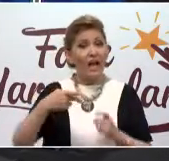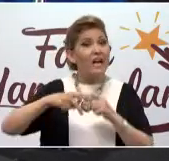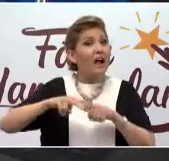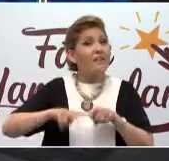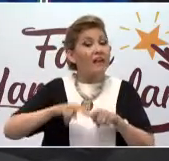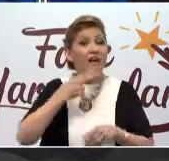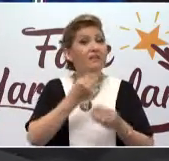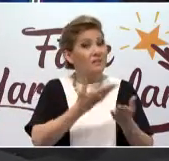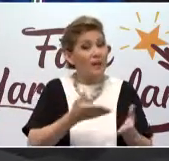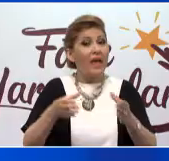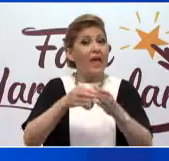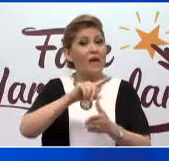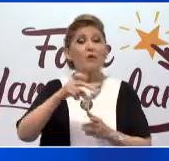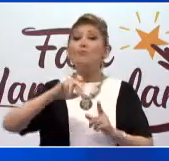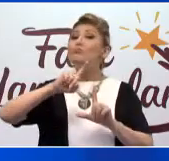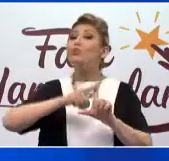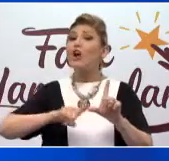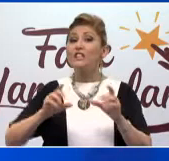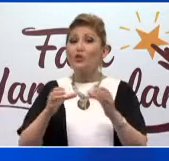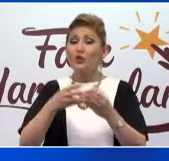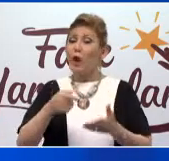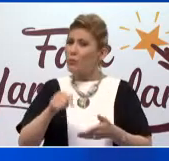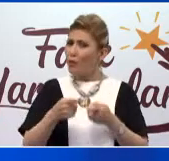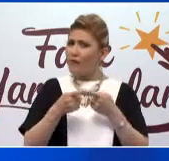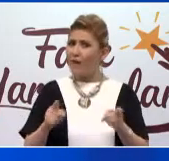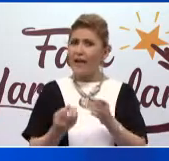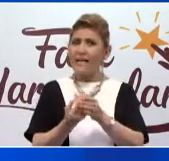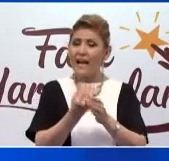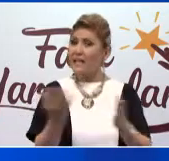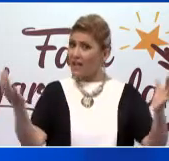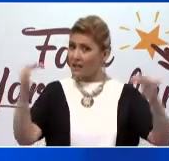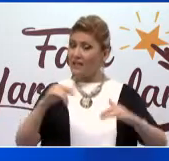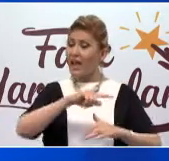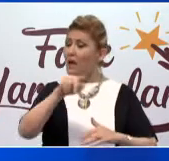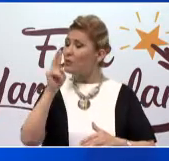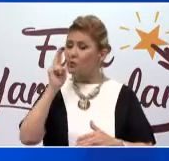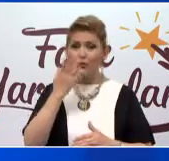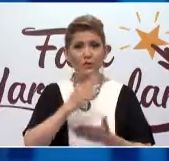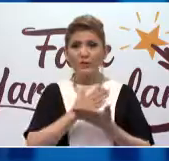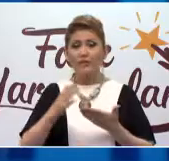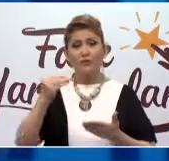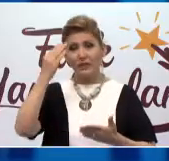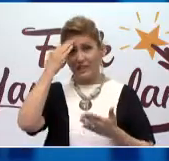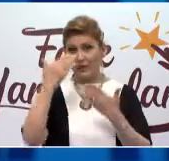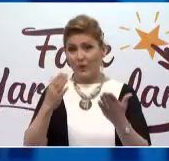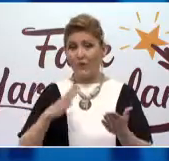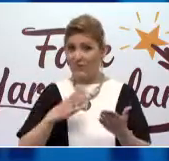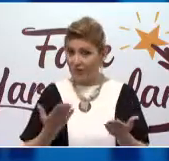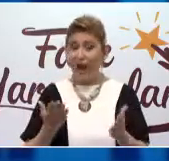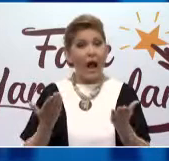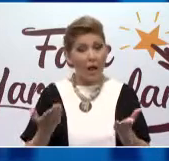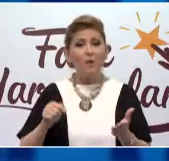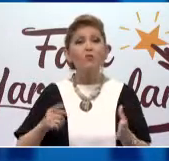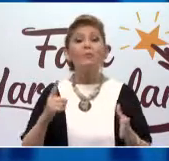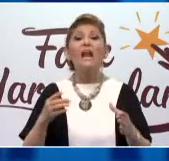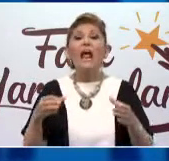ve ekibine, proje grubumuza. Bu fark yaratanlara, katılanlara da sonsuz teşekkürlerim var. Ama tabii bu bir